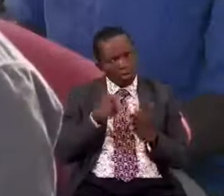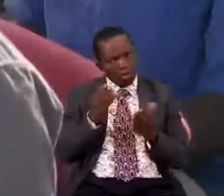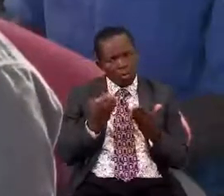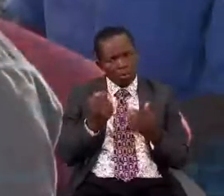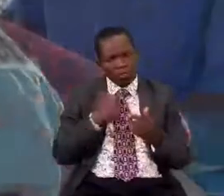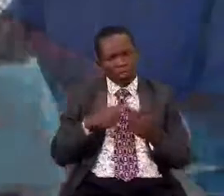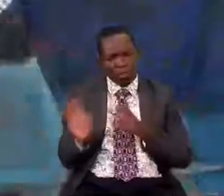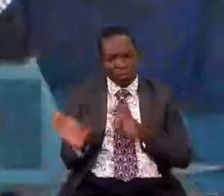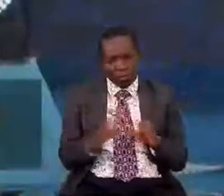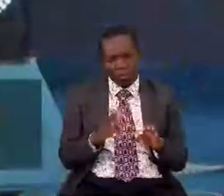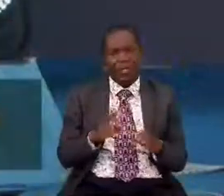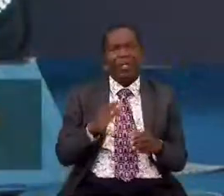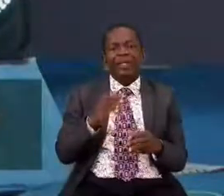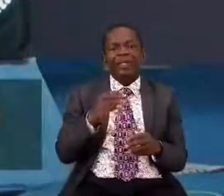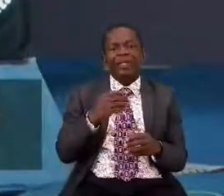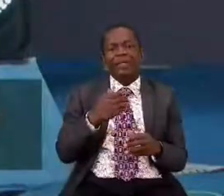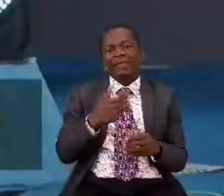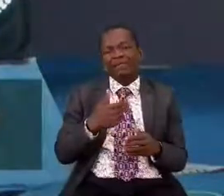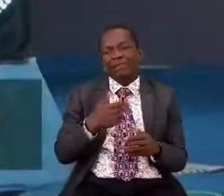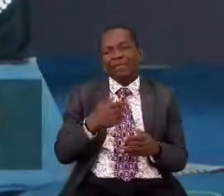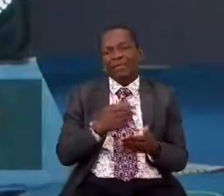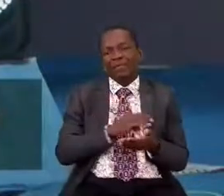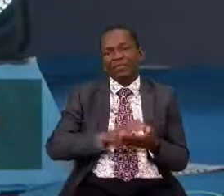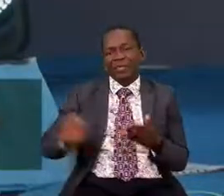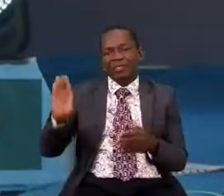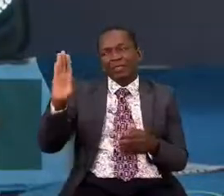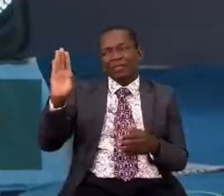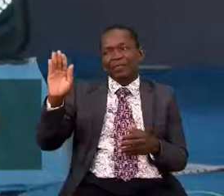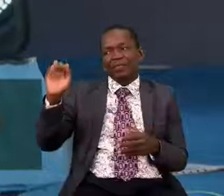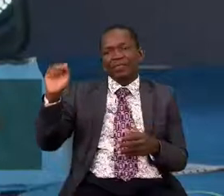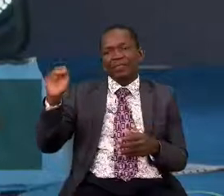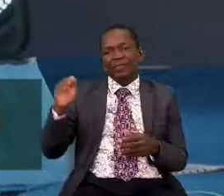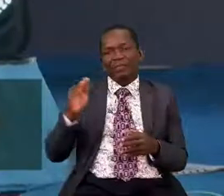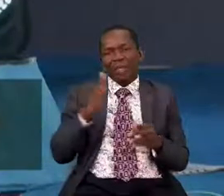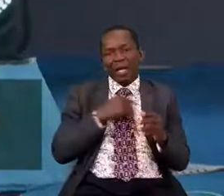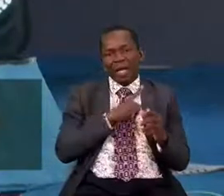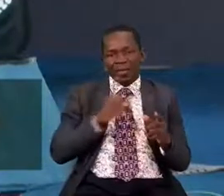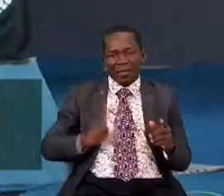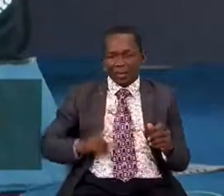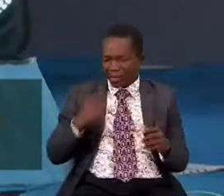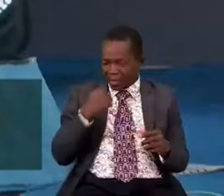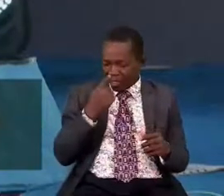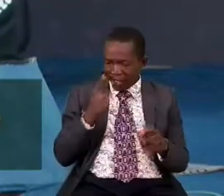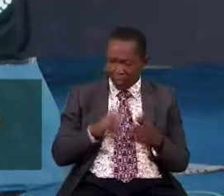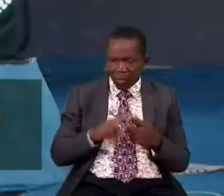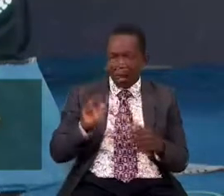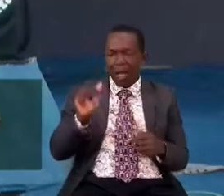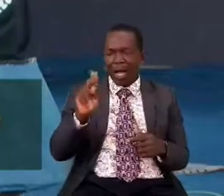va, parle à Ananias, va, car cet homme est un instrument que j'ai